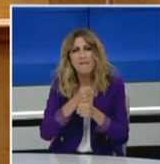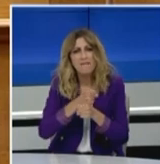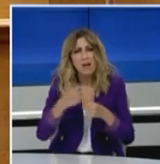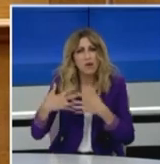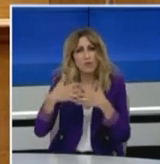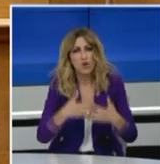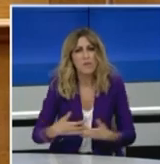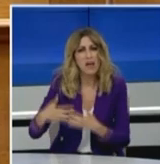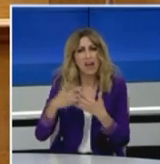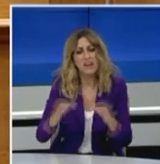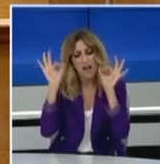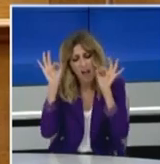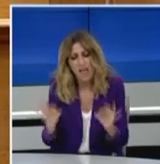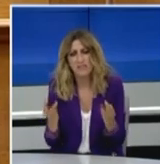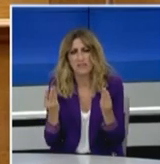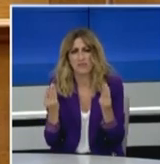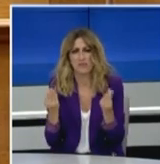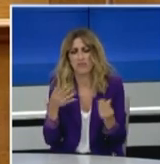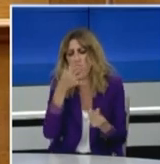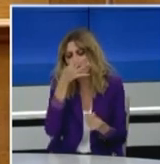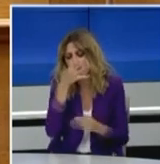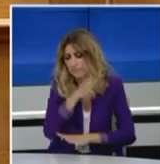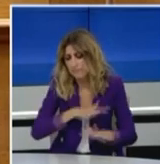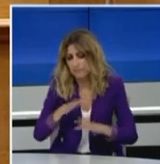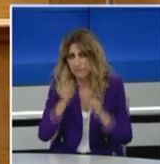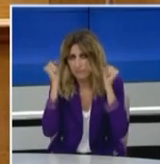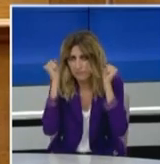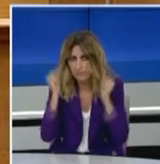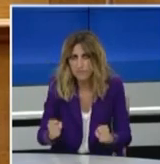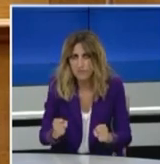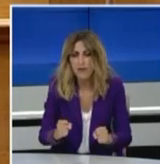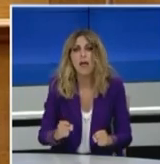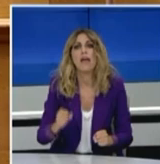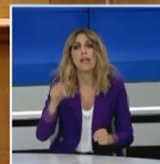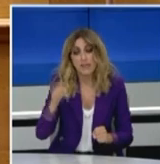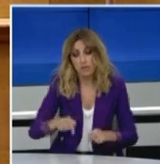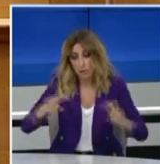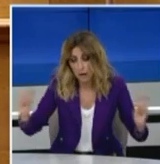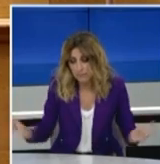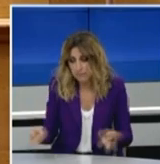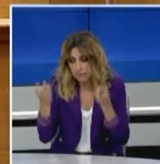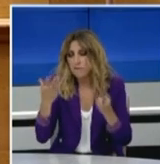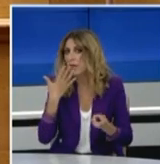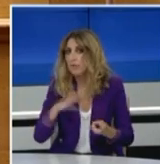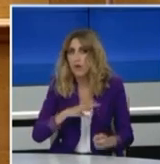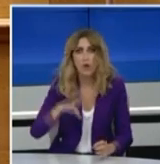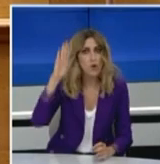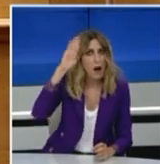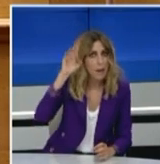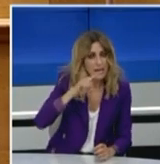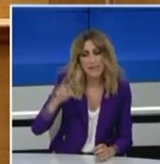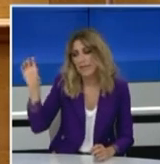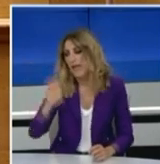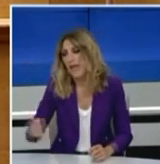Αντίθετα, η αποκάλυψή του έγινε λόγω ακριβώς των τεράστιων ανταγωνισμών αμερικάνικων και ευρωπαϊκών